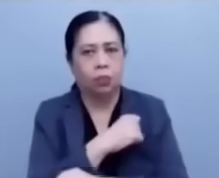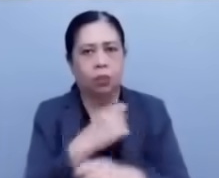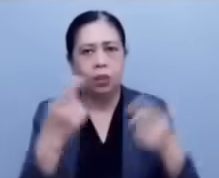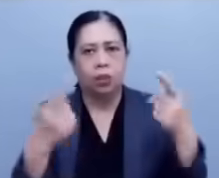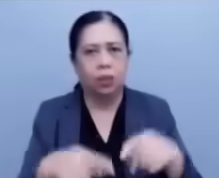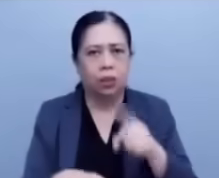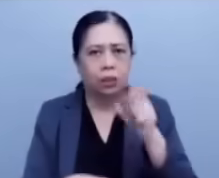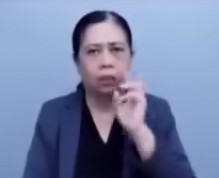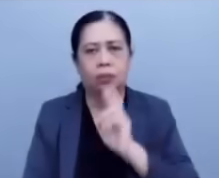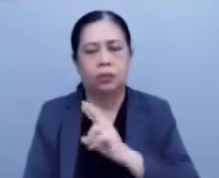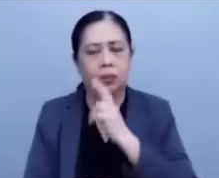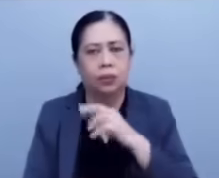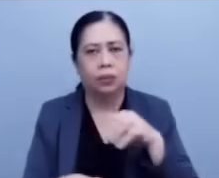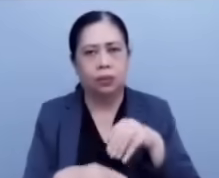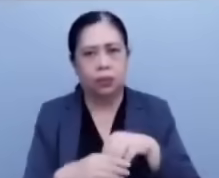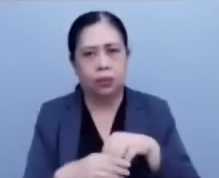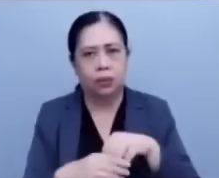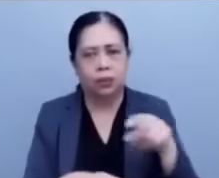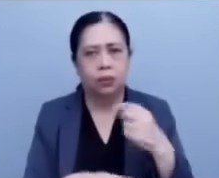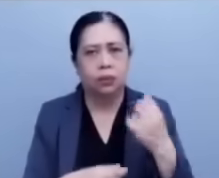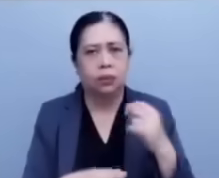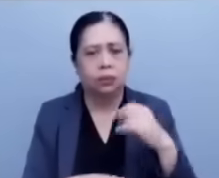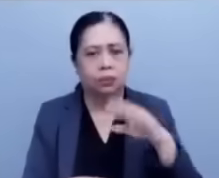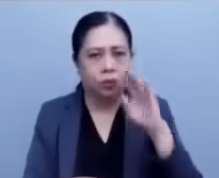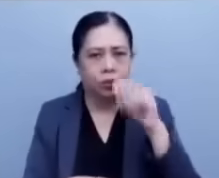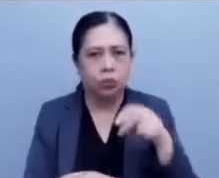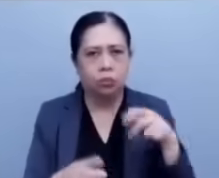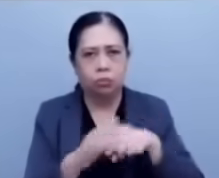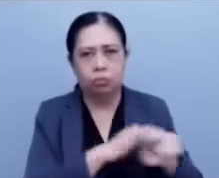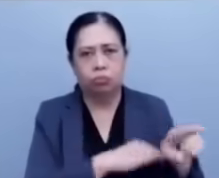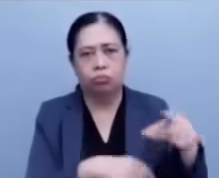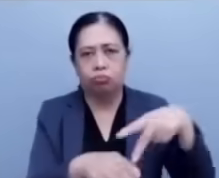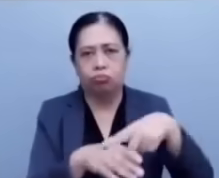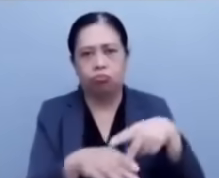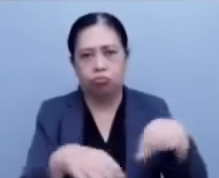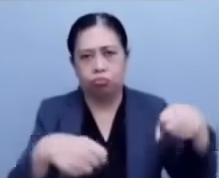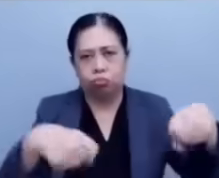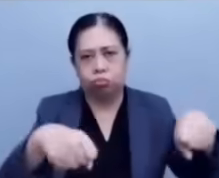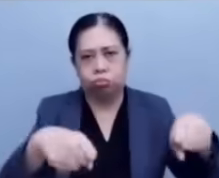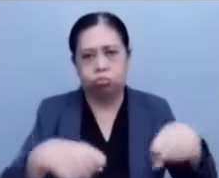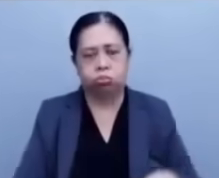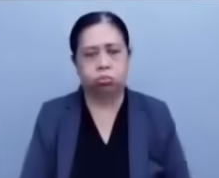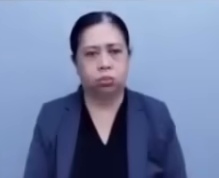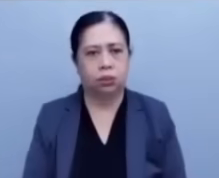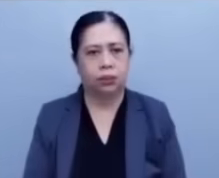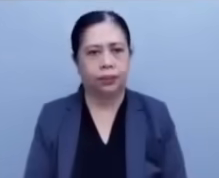kainan. Tumakas sa mga suspect sakay ng motorsiklo.